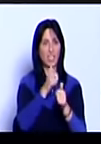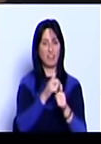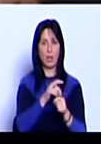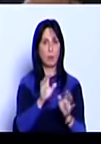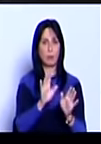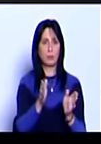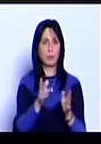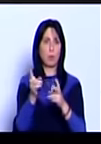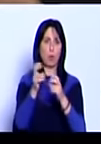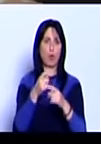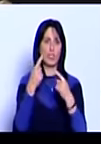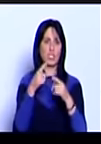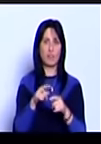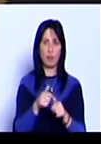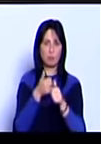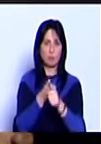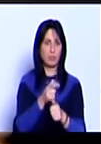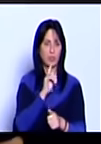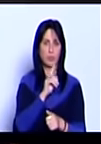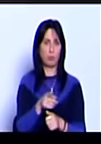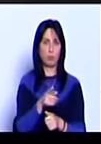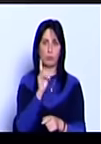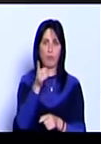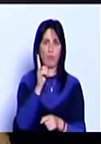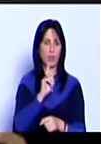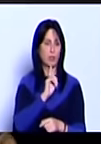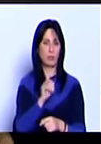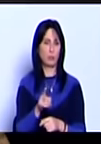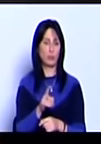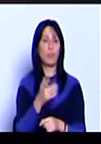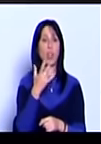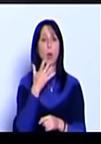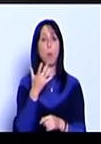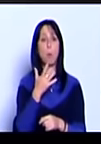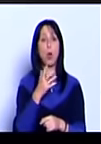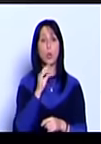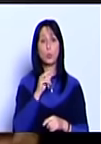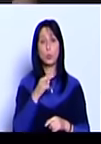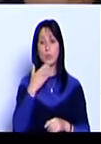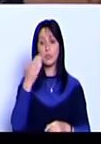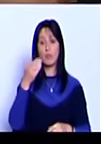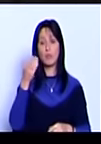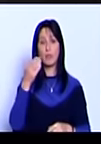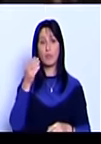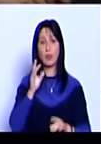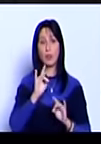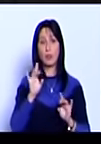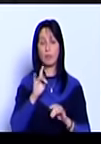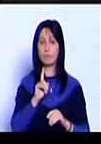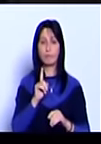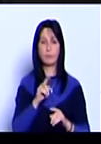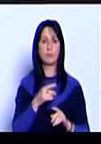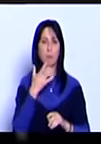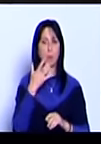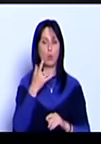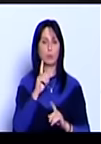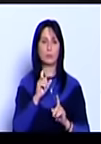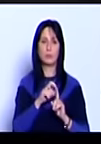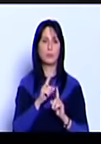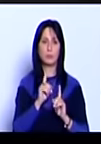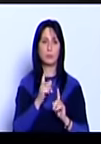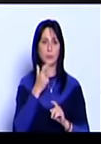მოკლავ ან თუ მოიყვან სხვას გადავეკიდები იმას და რაღაცას უზა, მაგრამ პოლიტიკურ რანგში როცა ხარ, მე არ ვიცი ეს განცხადება როდის არის გაკეთებული, სად გაკეთა,